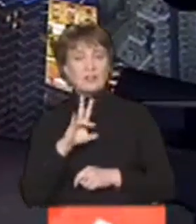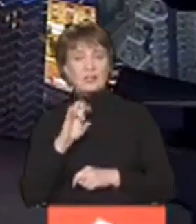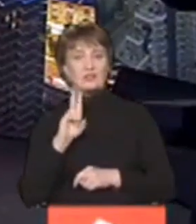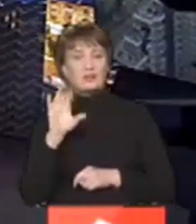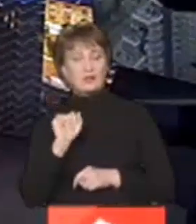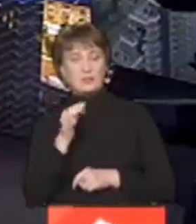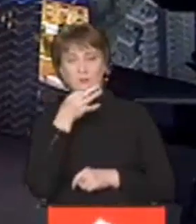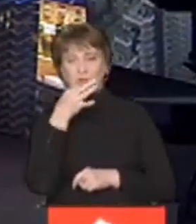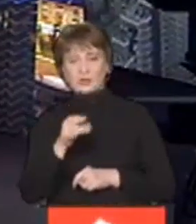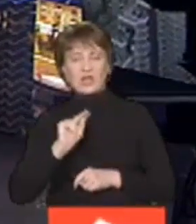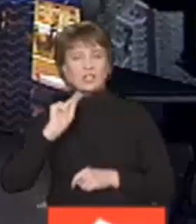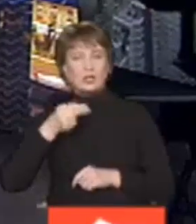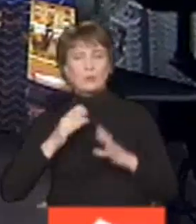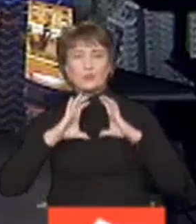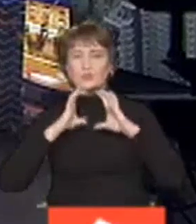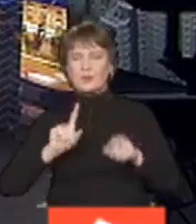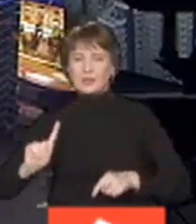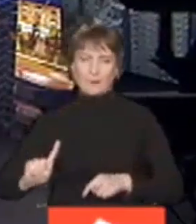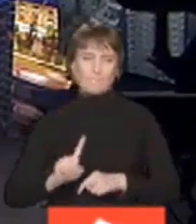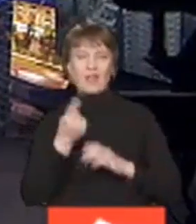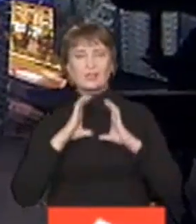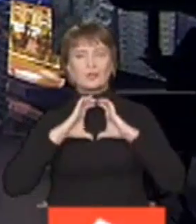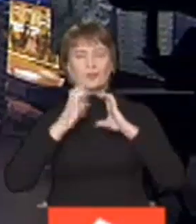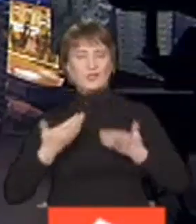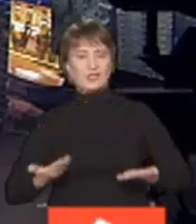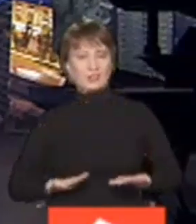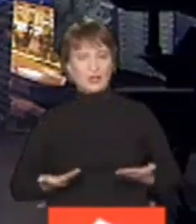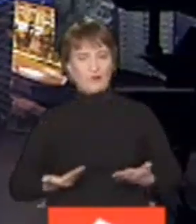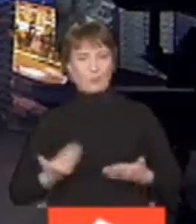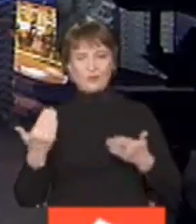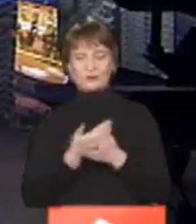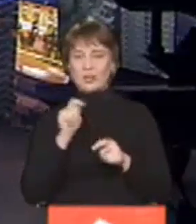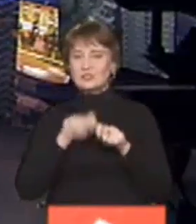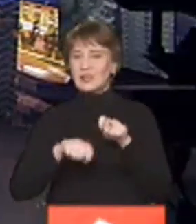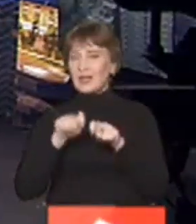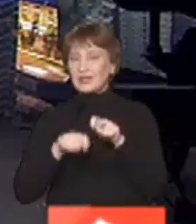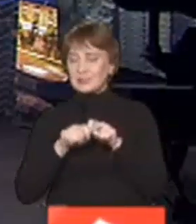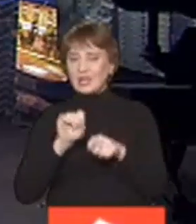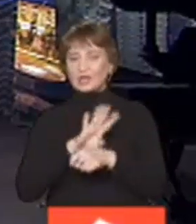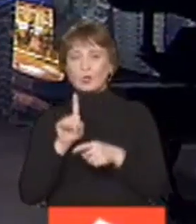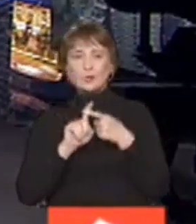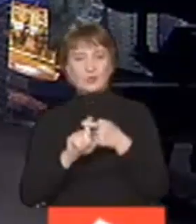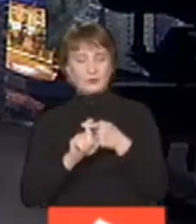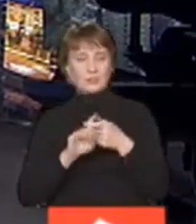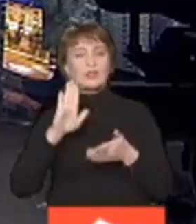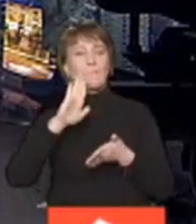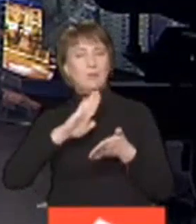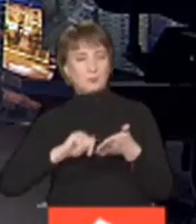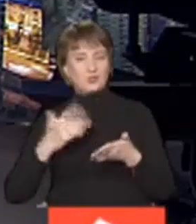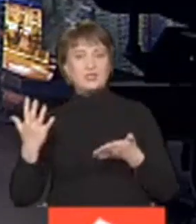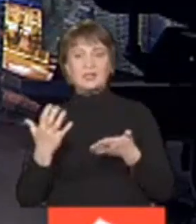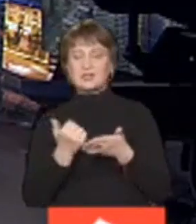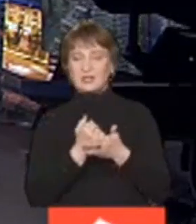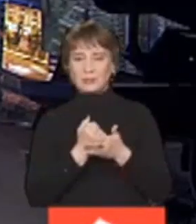Литуринська. Сказала чемпіонка світу, яка вперше в світі в живому ефірі робила тест на коронавірус. Якщо ви його пропустили, знайдіть на